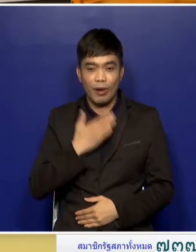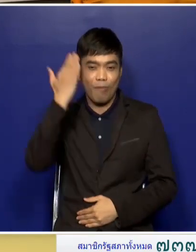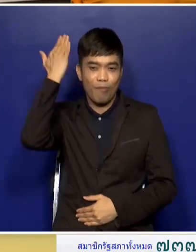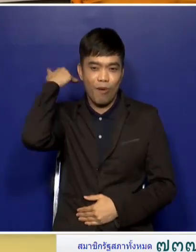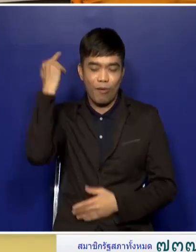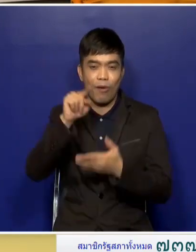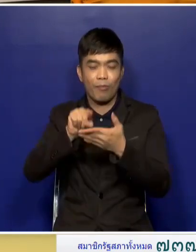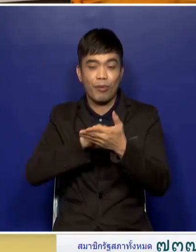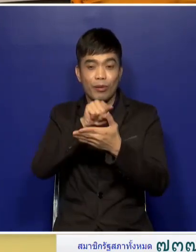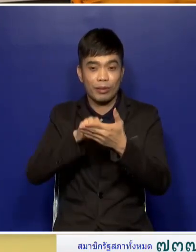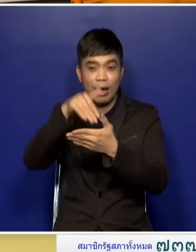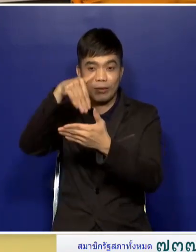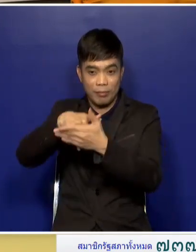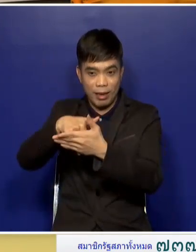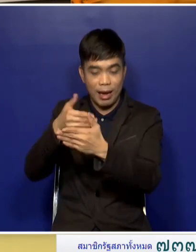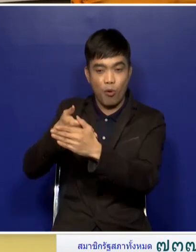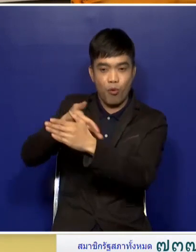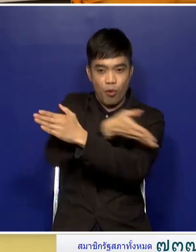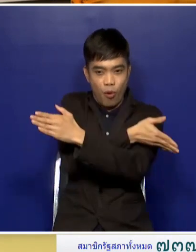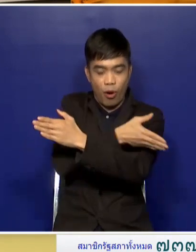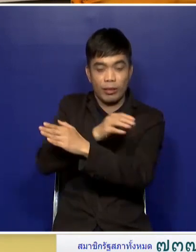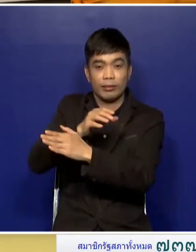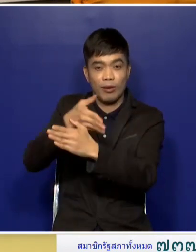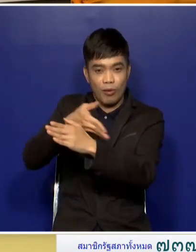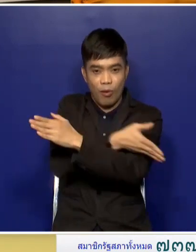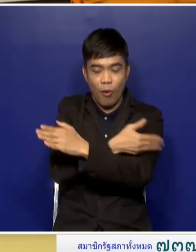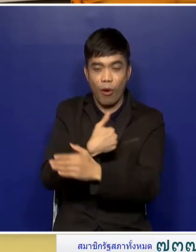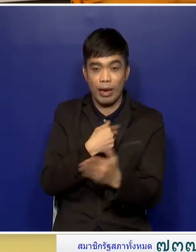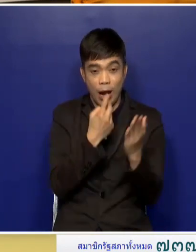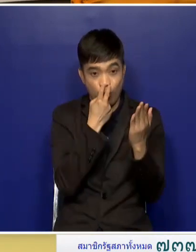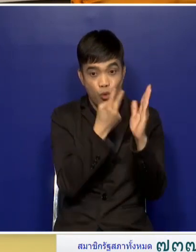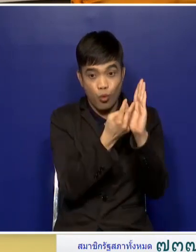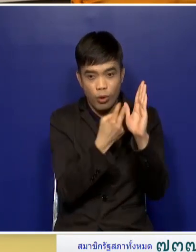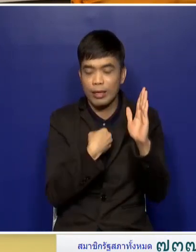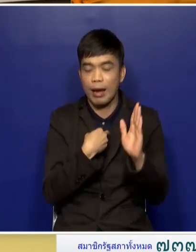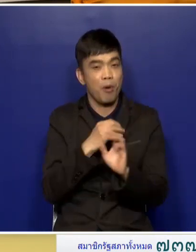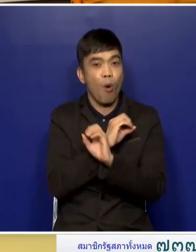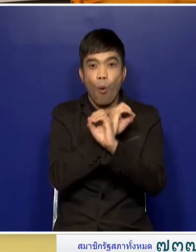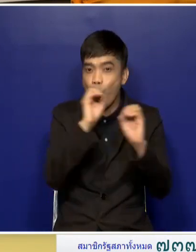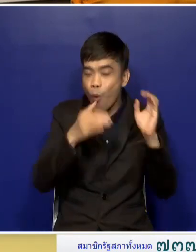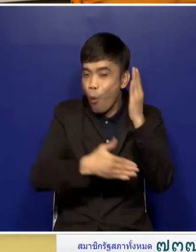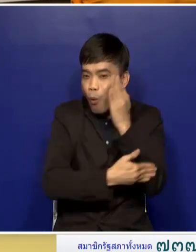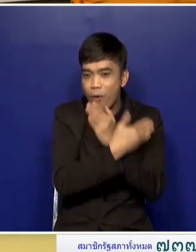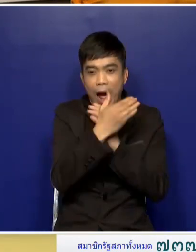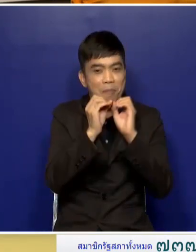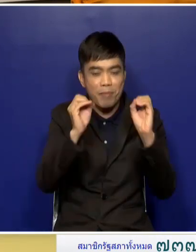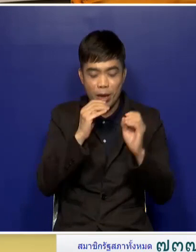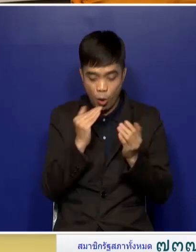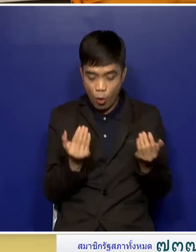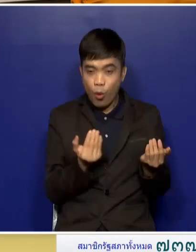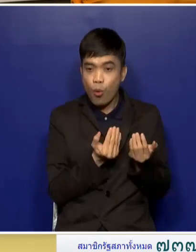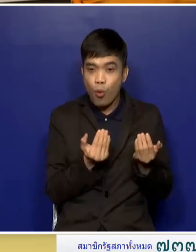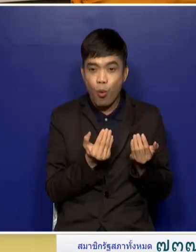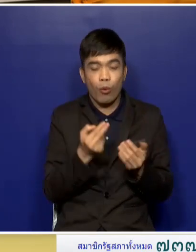เสียงเลอกตั้งก่มาเป็นสอสอเนี่ยถ้าดูแค่โไลนะครับผมไมมีวจะเข้ามาที่สปลายแ่งนได้ผมไมใช่ลกหานนักนเมืองผมไมมี